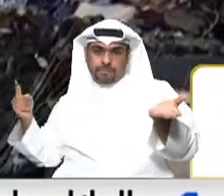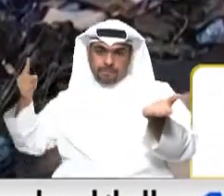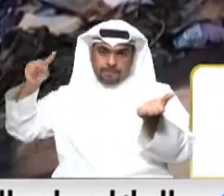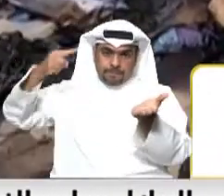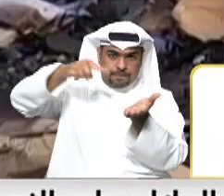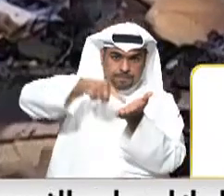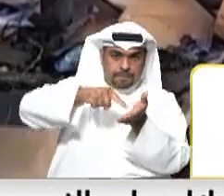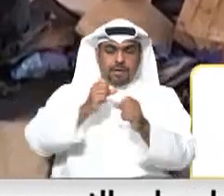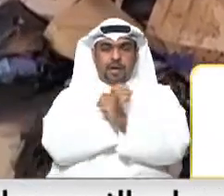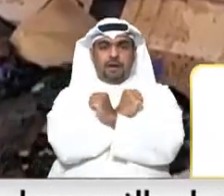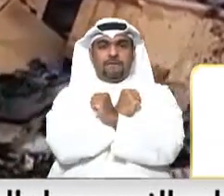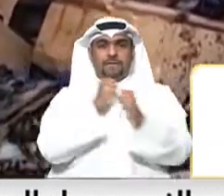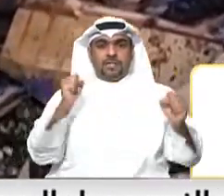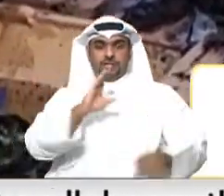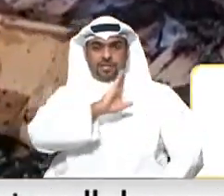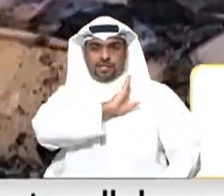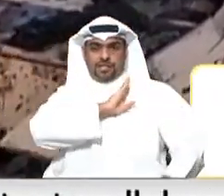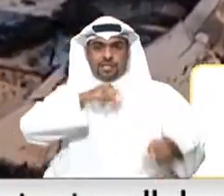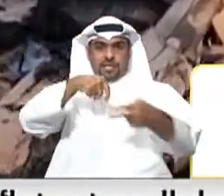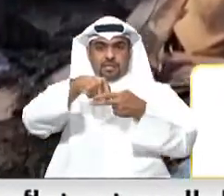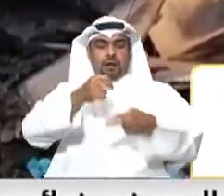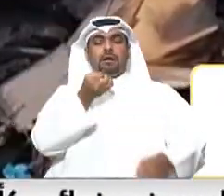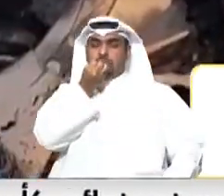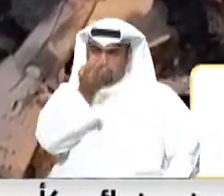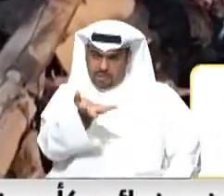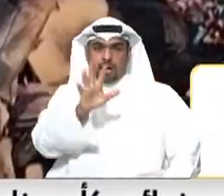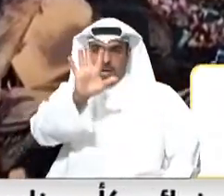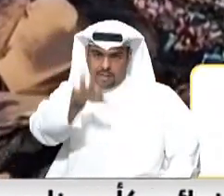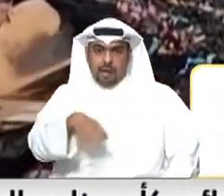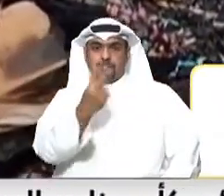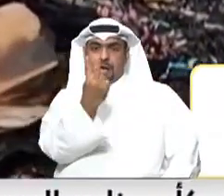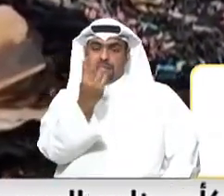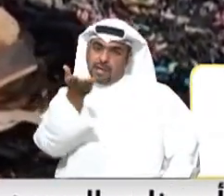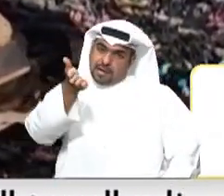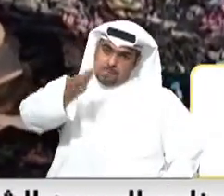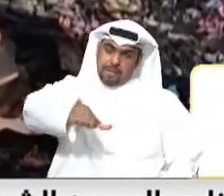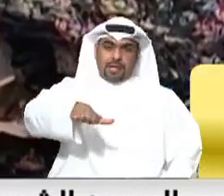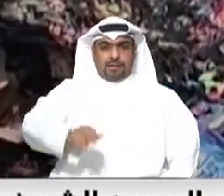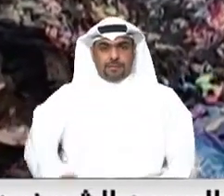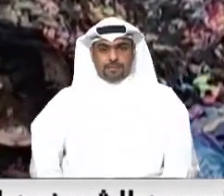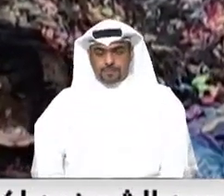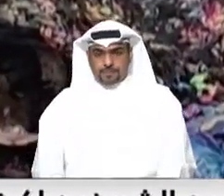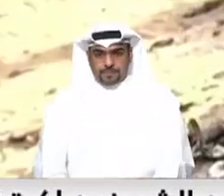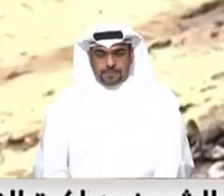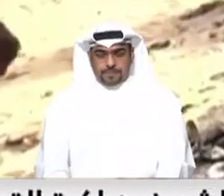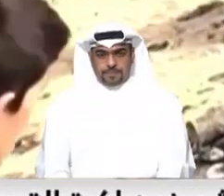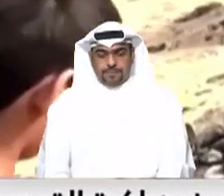وأقر جيش الاحتلال بمقتل جنديين في المعارك.